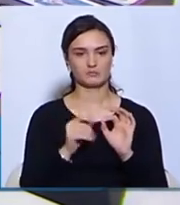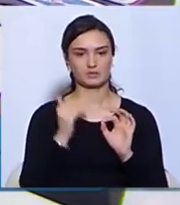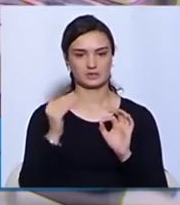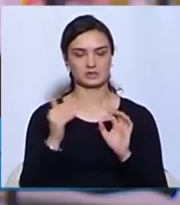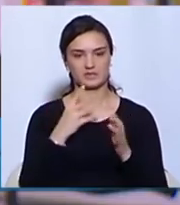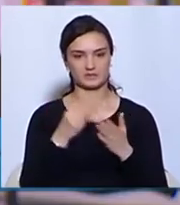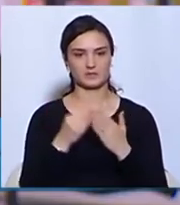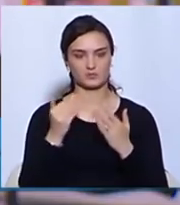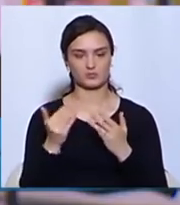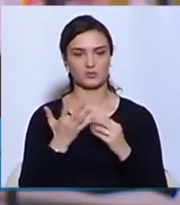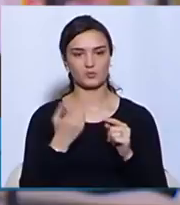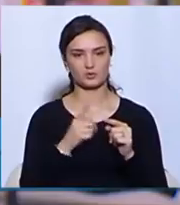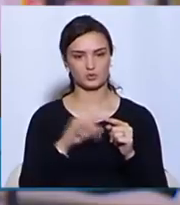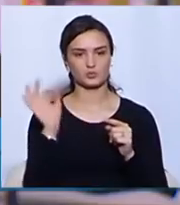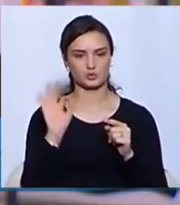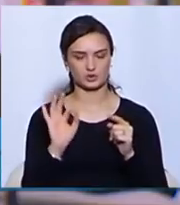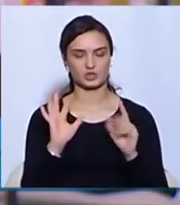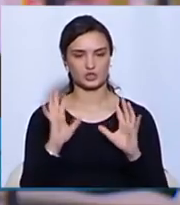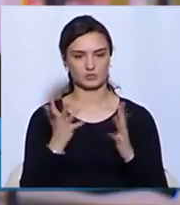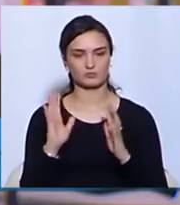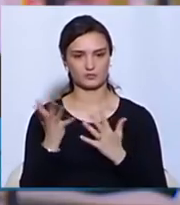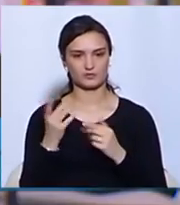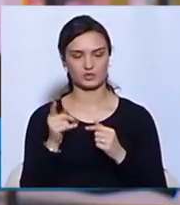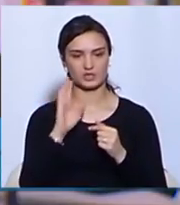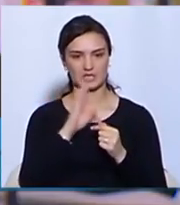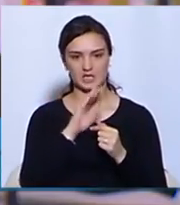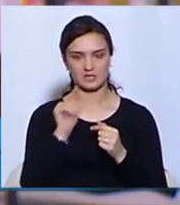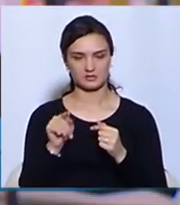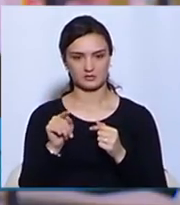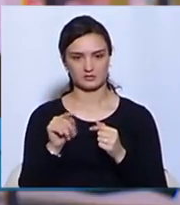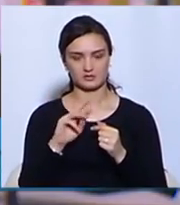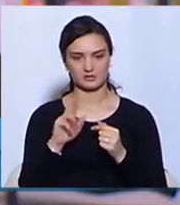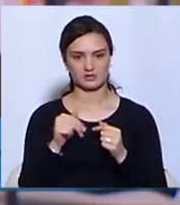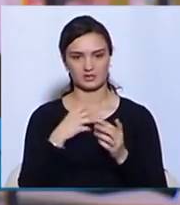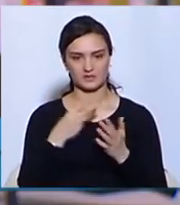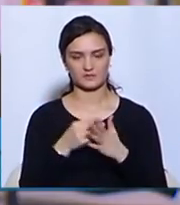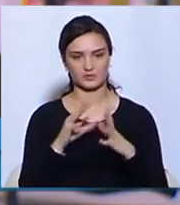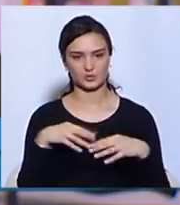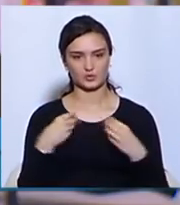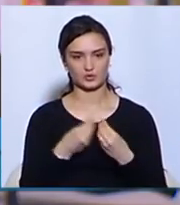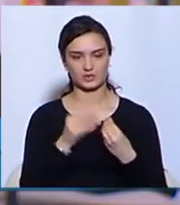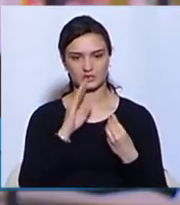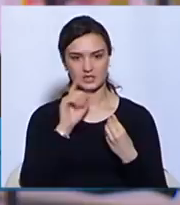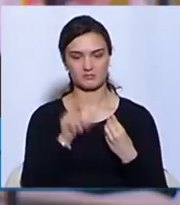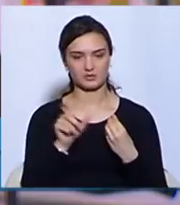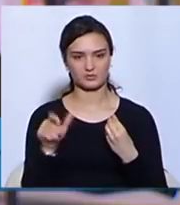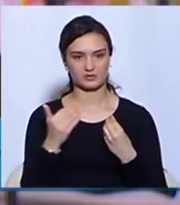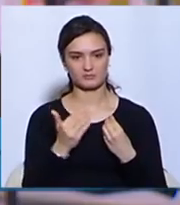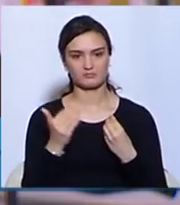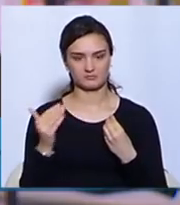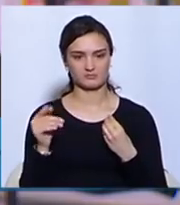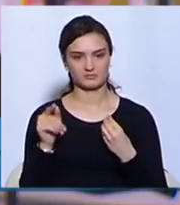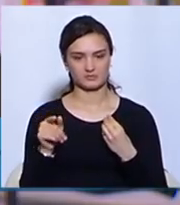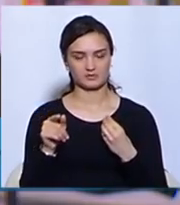ადამიანის თავისებურება, რომელიც უხშირეს შემთხვევაში დედას და თავისი ოჯახის ქალბატონების